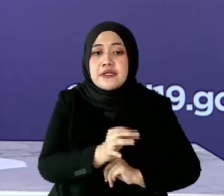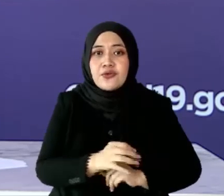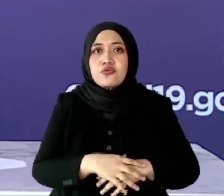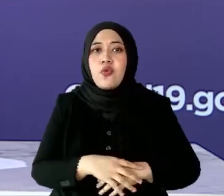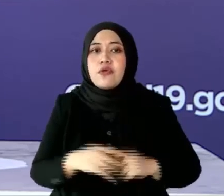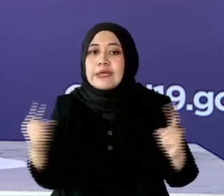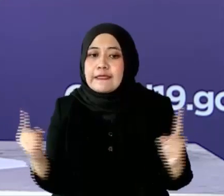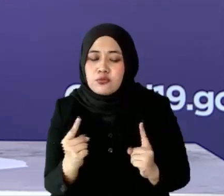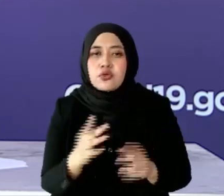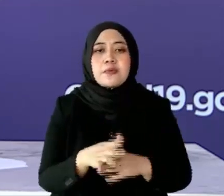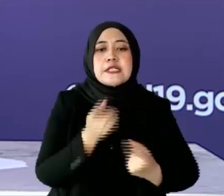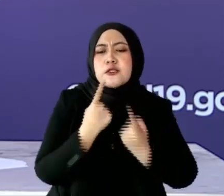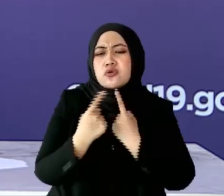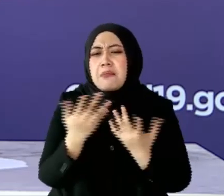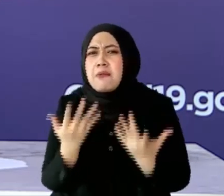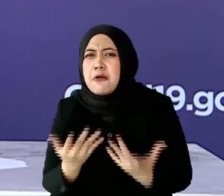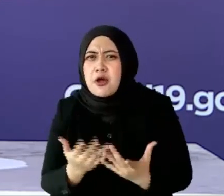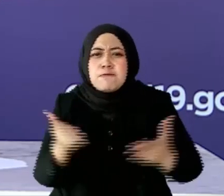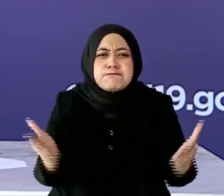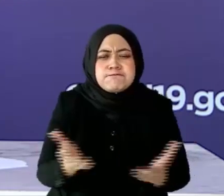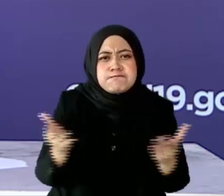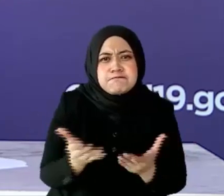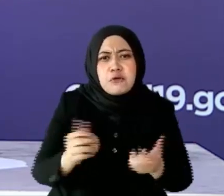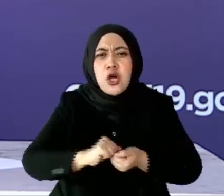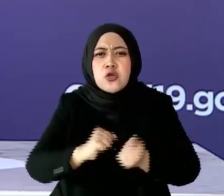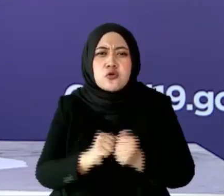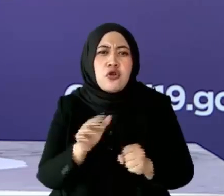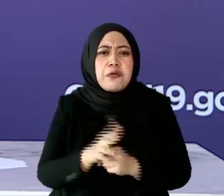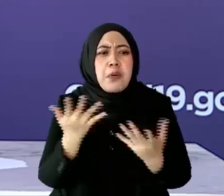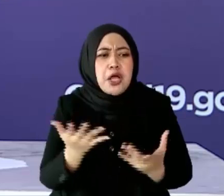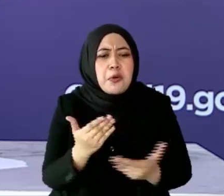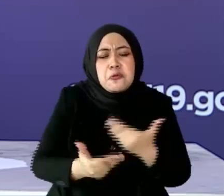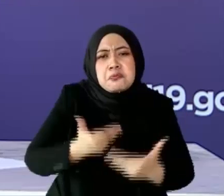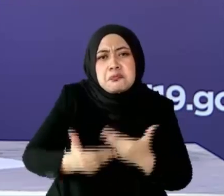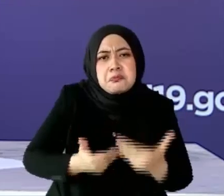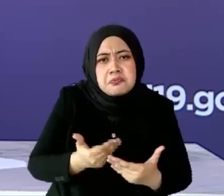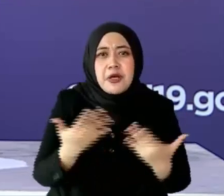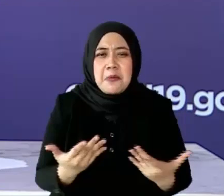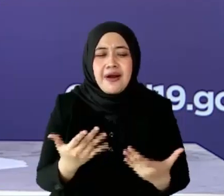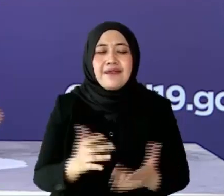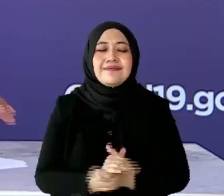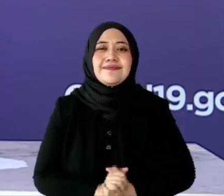dan bersama-sama merumuskan penanganan terbaik untuk kasus COVID-19 di Pulau Jawa.